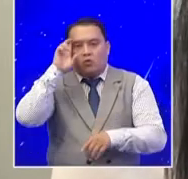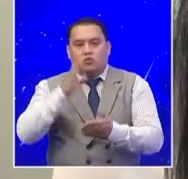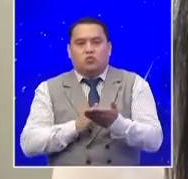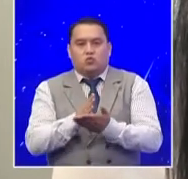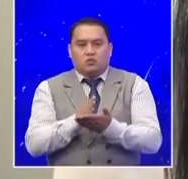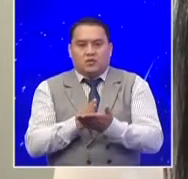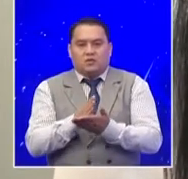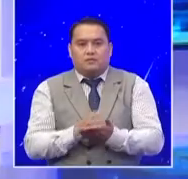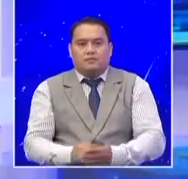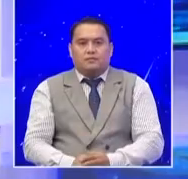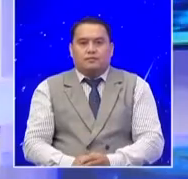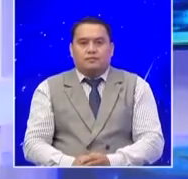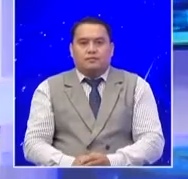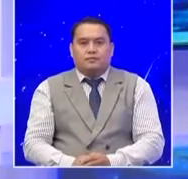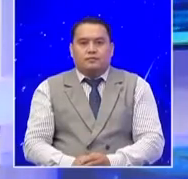службы.